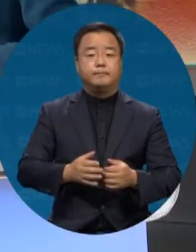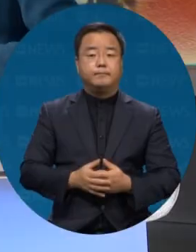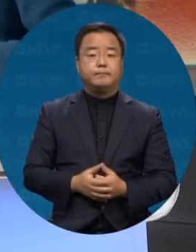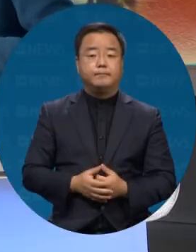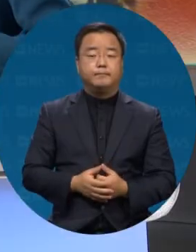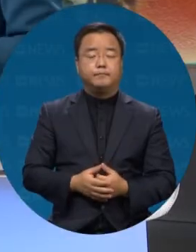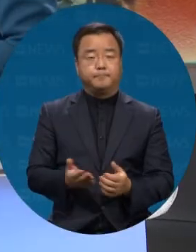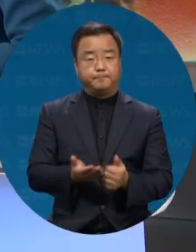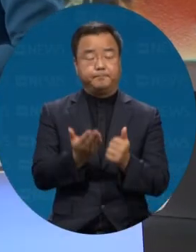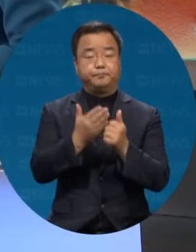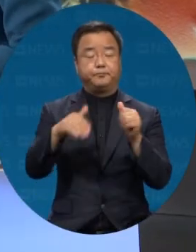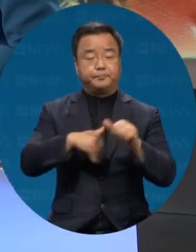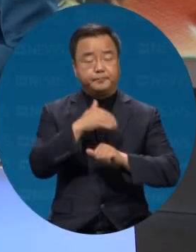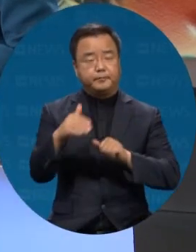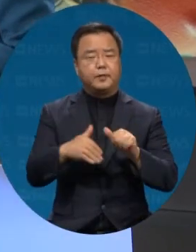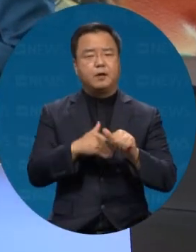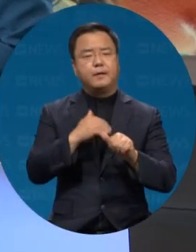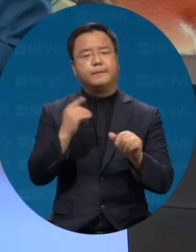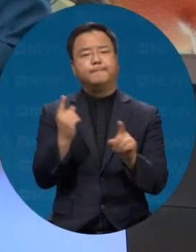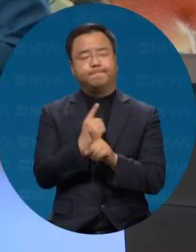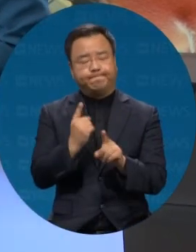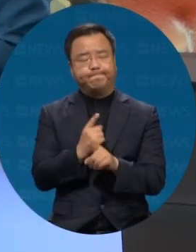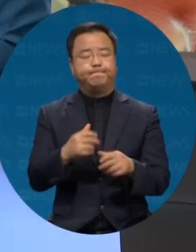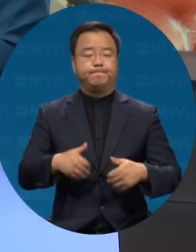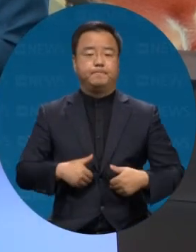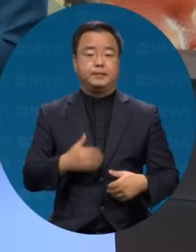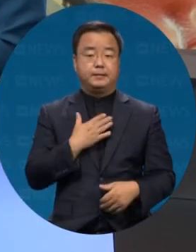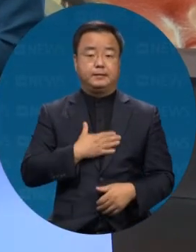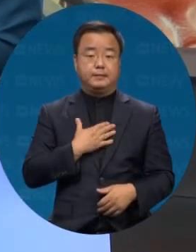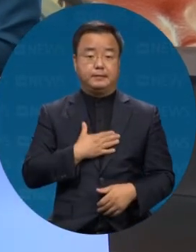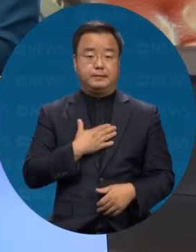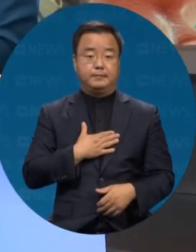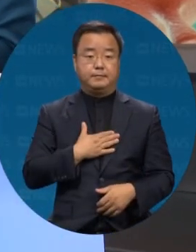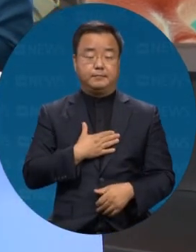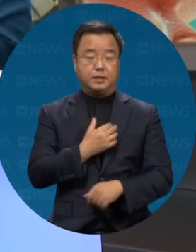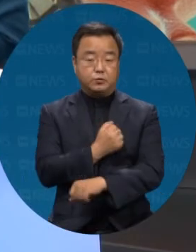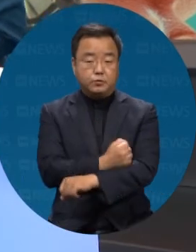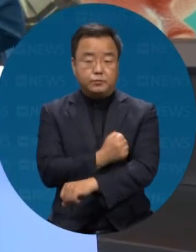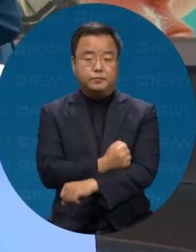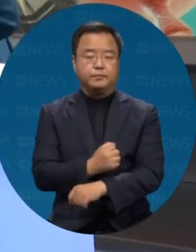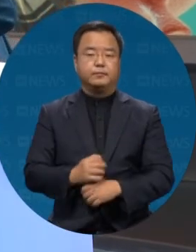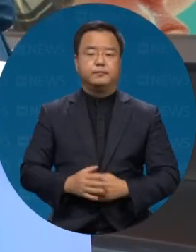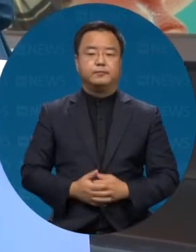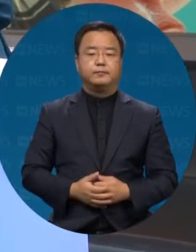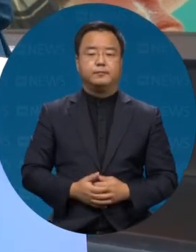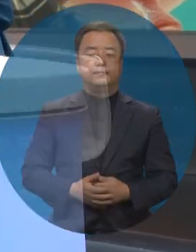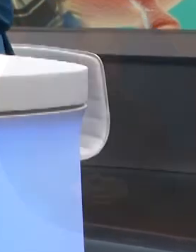보육 환경, 양육 환경의 개선부터 좀 필요하다는 생각이 듭니다. 자, 길기미 기자 수고했습니다.